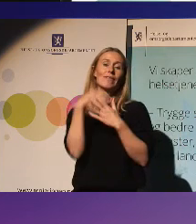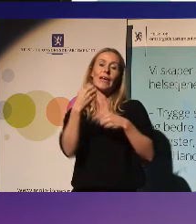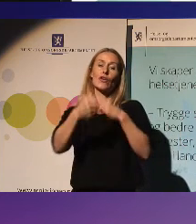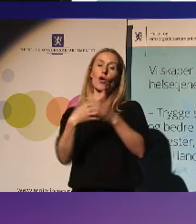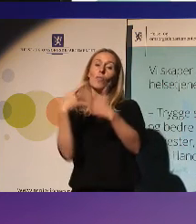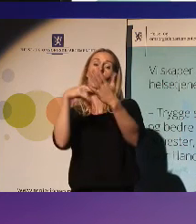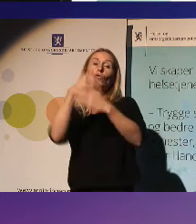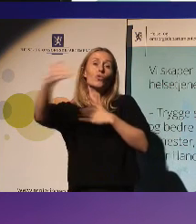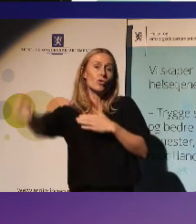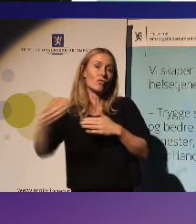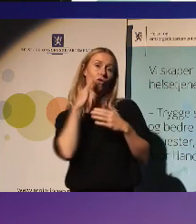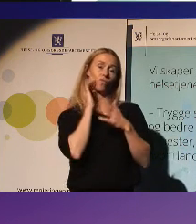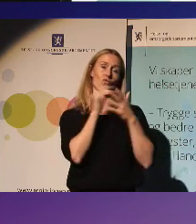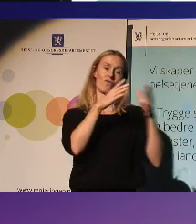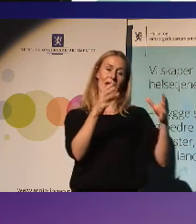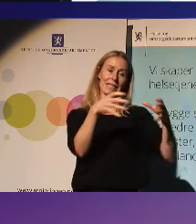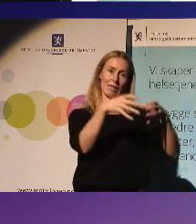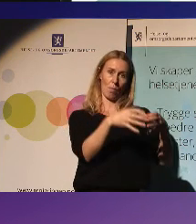utenfor bofellesskapet.